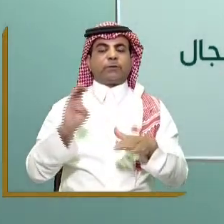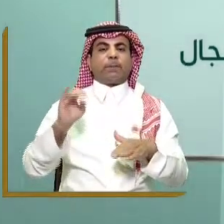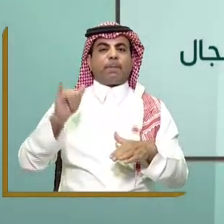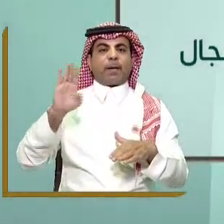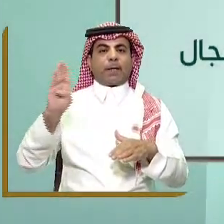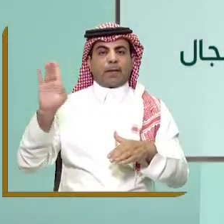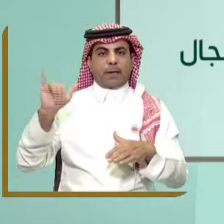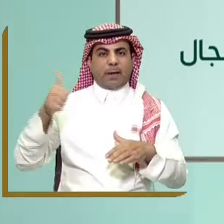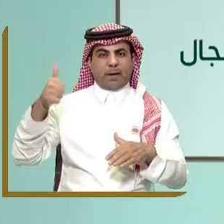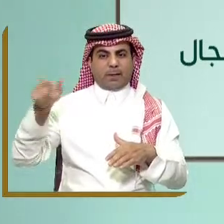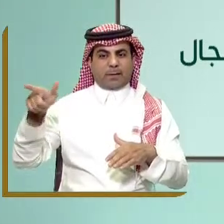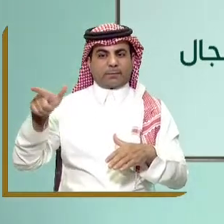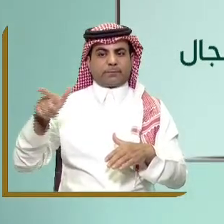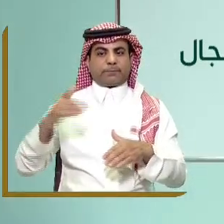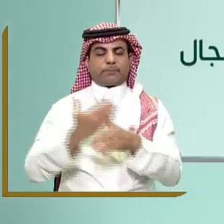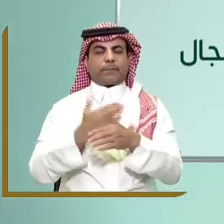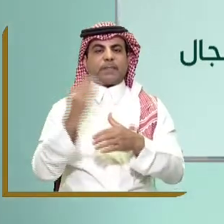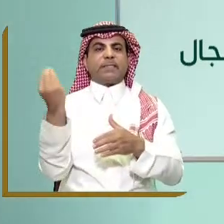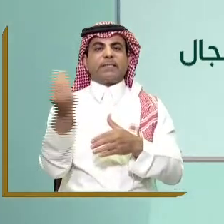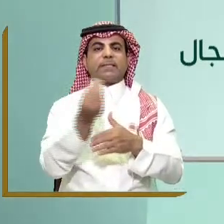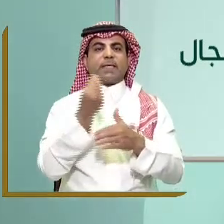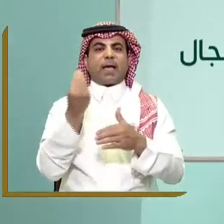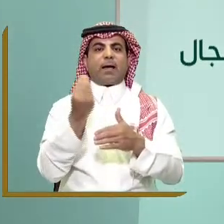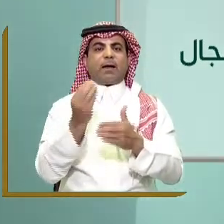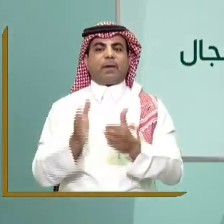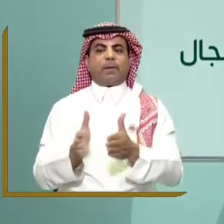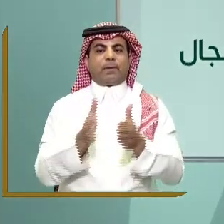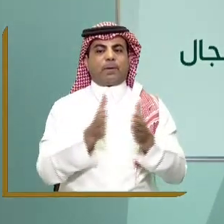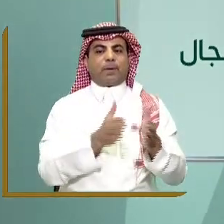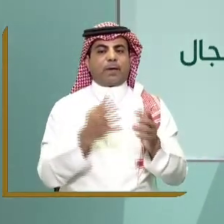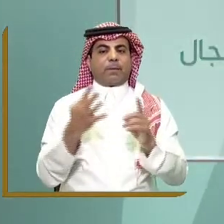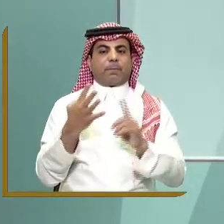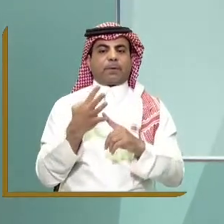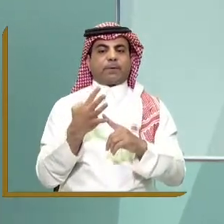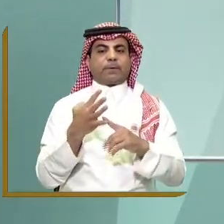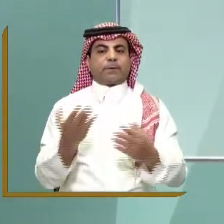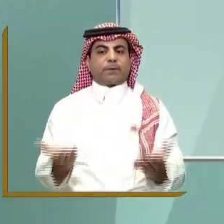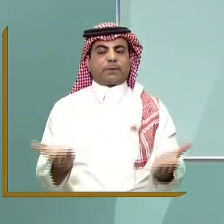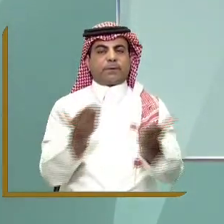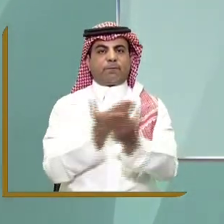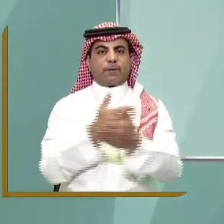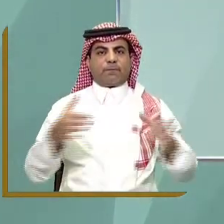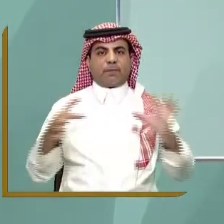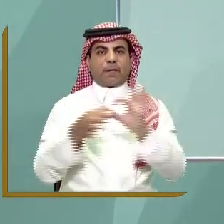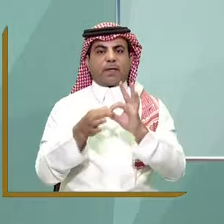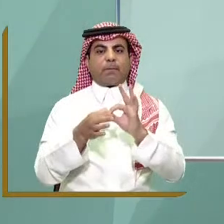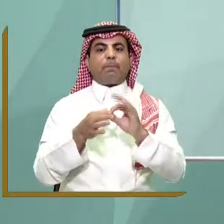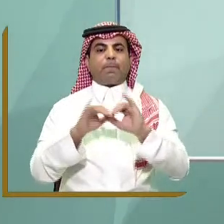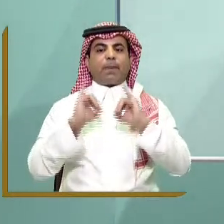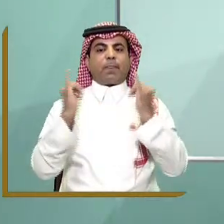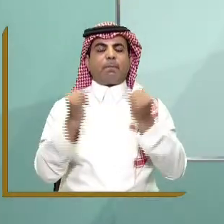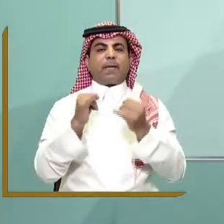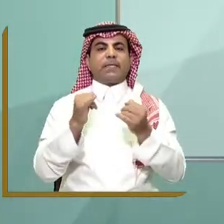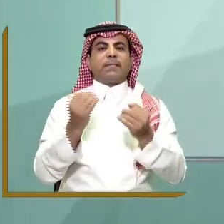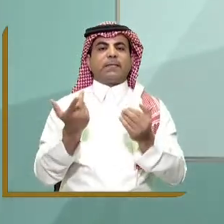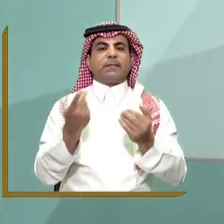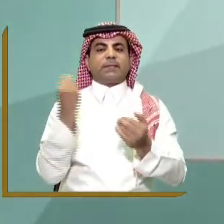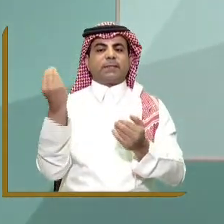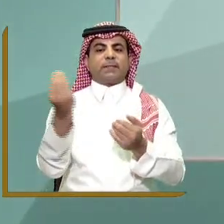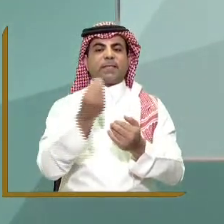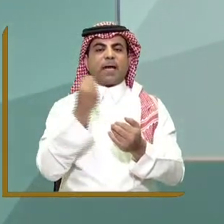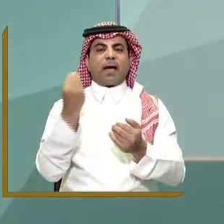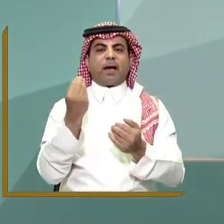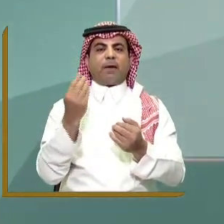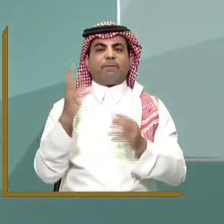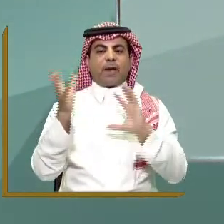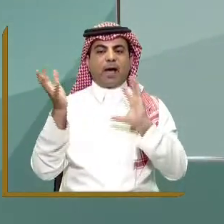مشروع مذكرة تفاهم في مجال السياحة. رابعا، الموافقة على اتفاقية مع منظمة